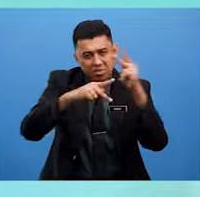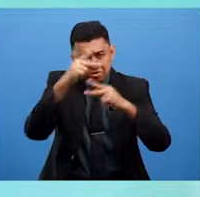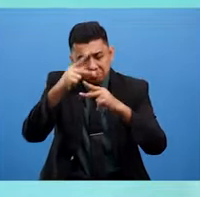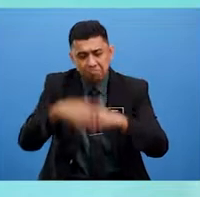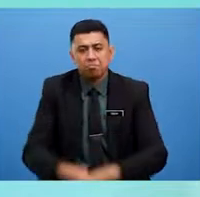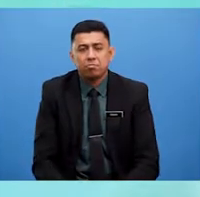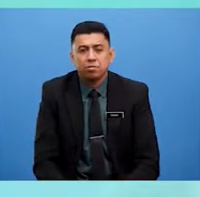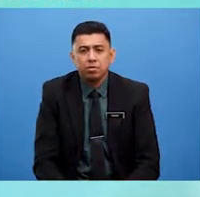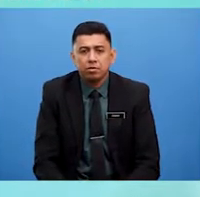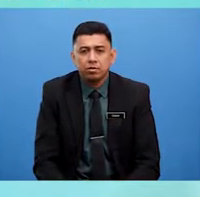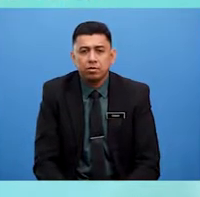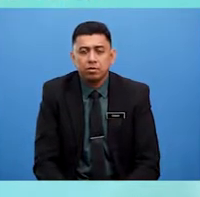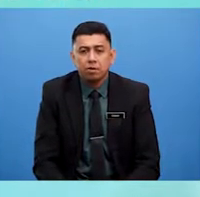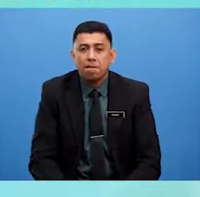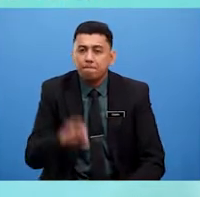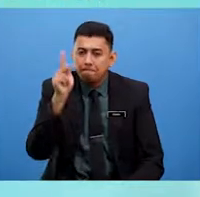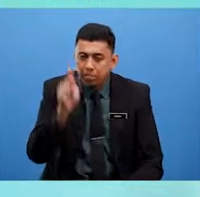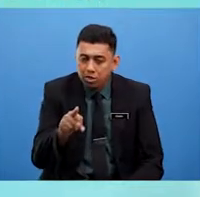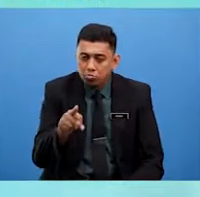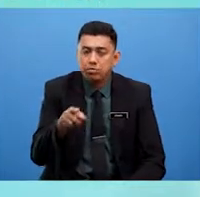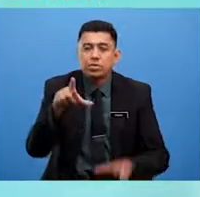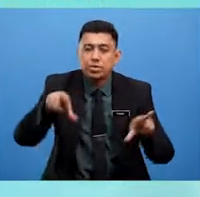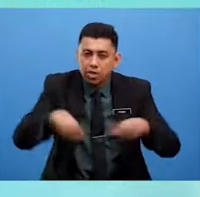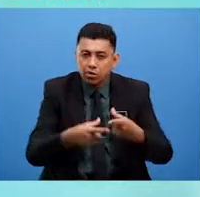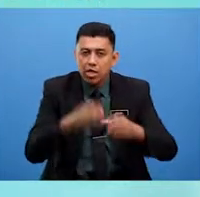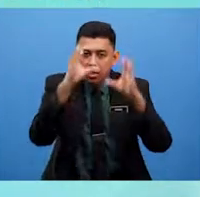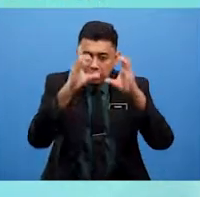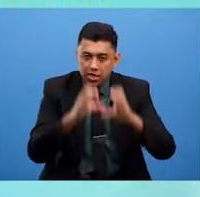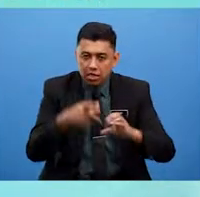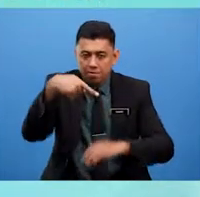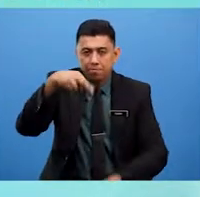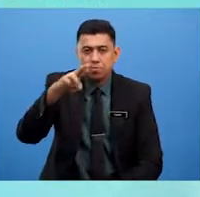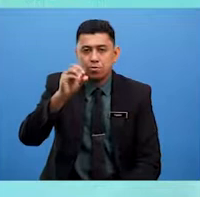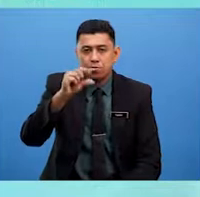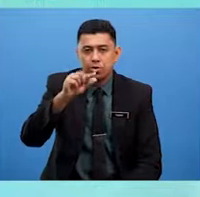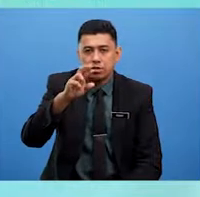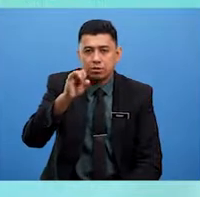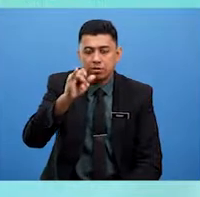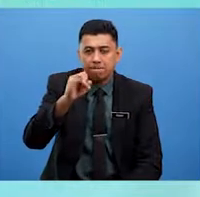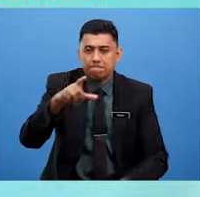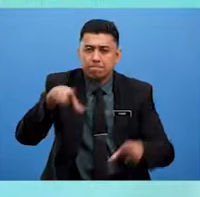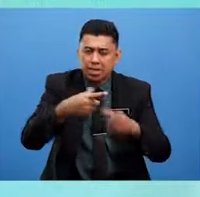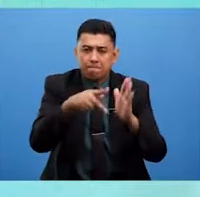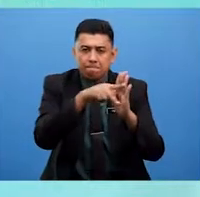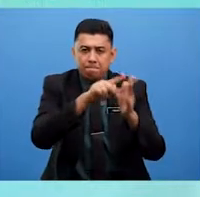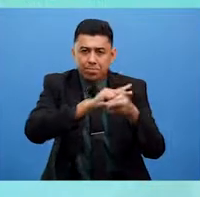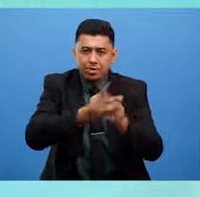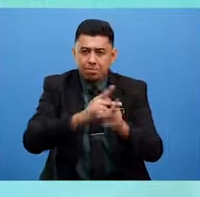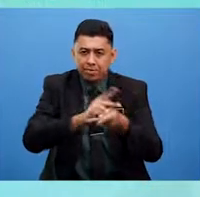bagaimanapun, peningkatan intensiti perlu dilakukan secara progresif berlandaskan prinsip-prinsip latihan